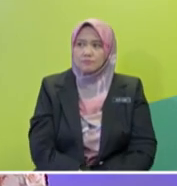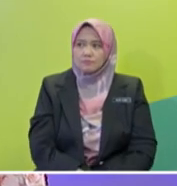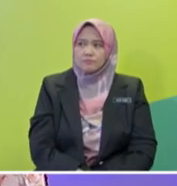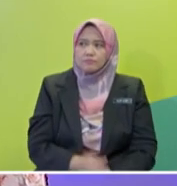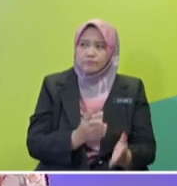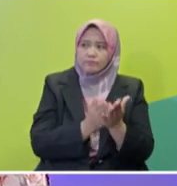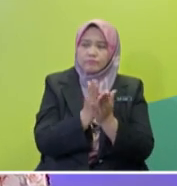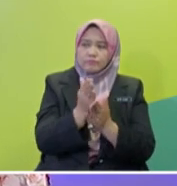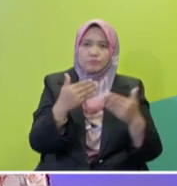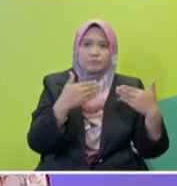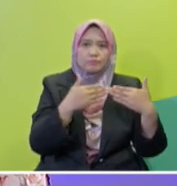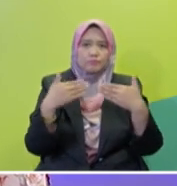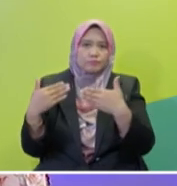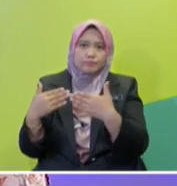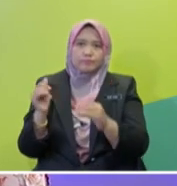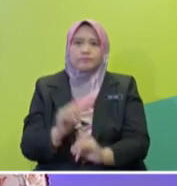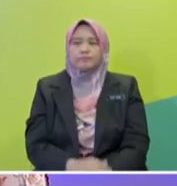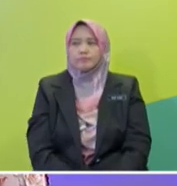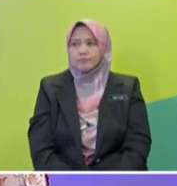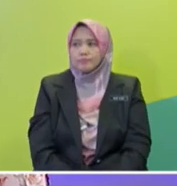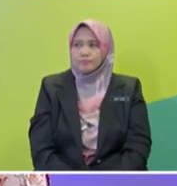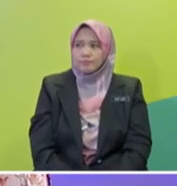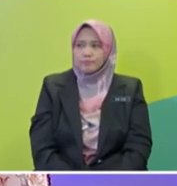menaik coding tersebut oke